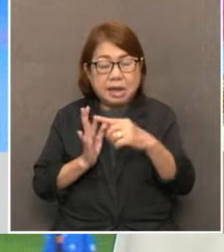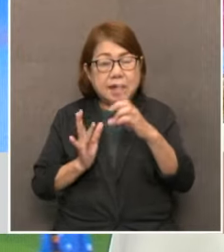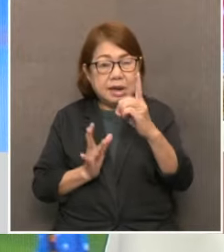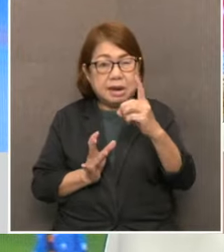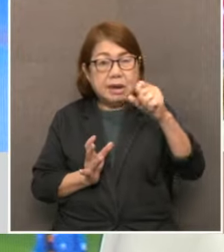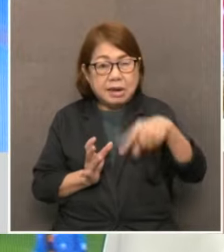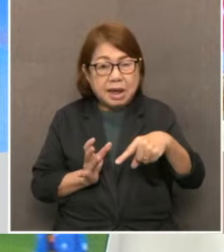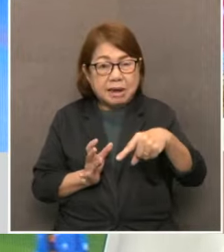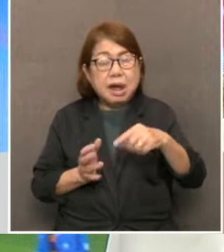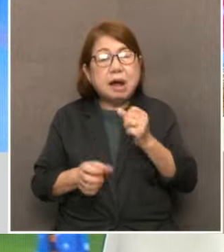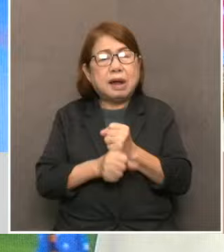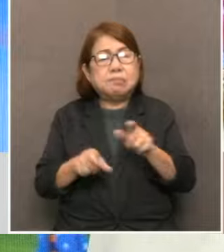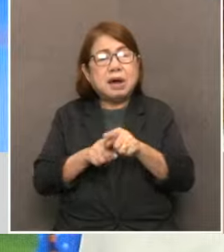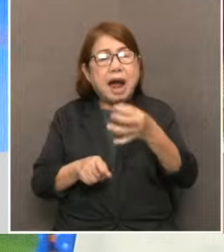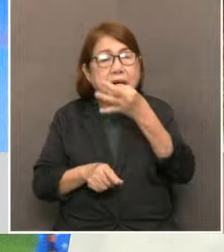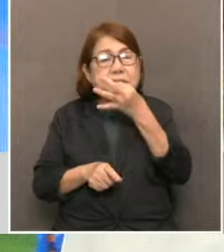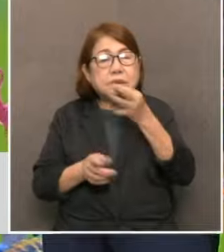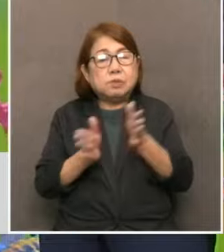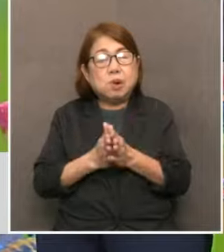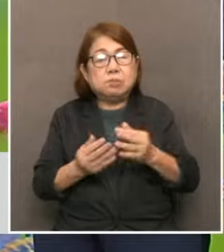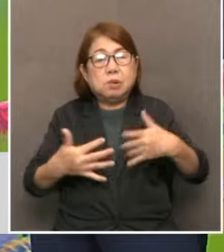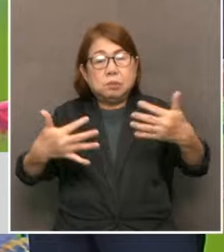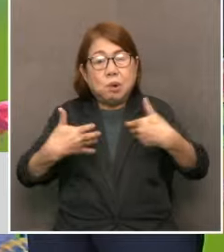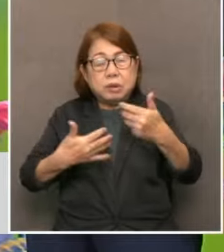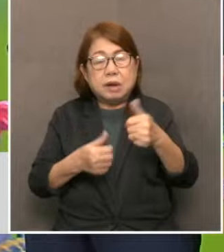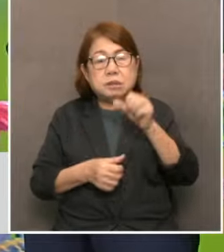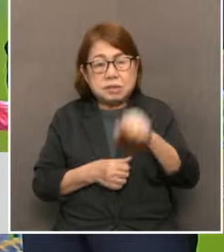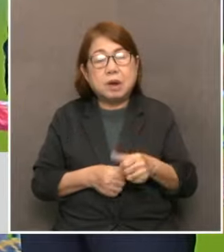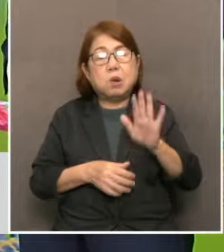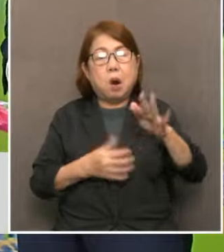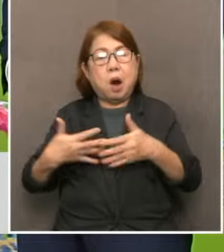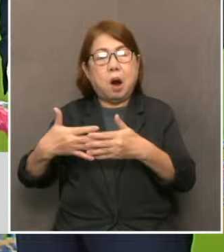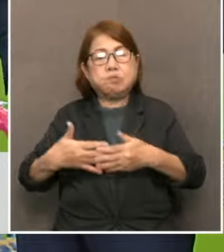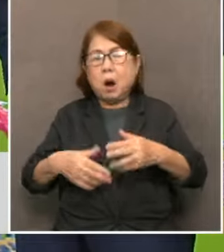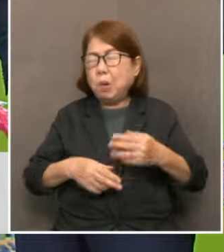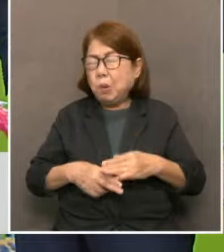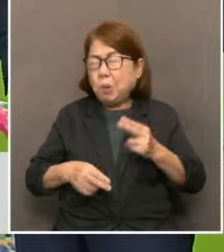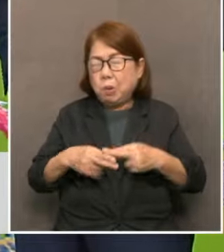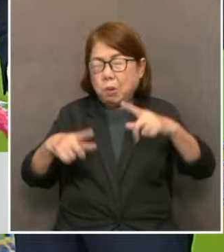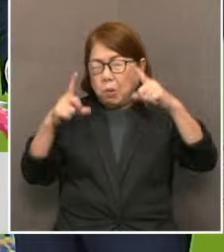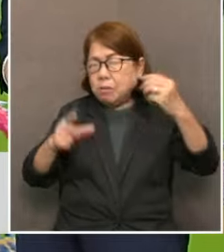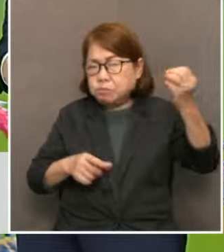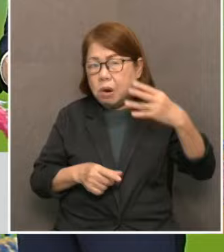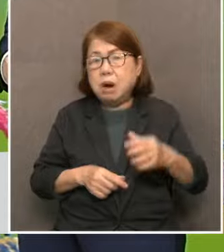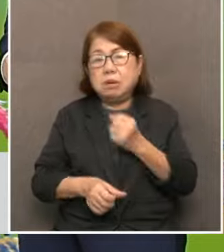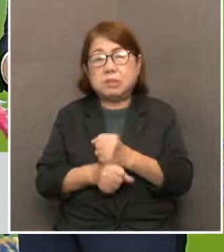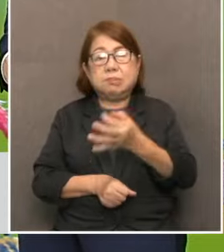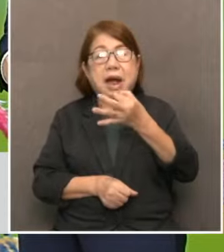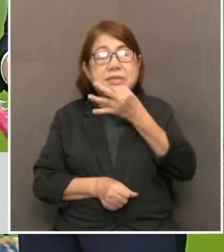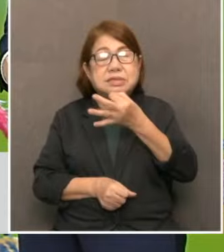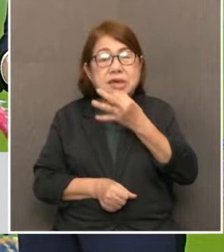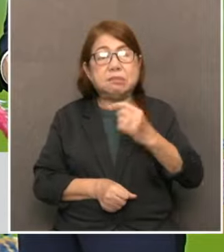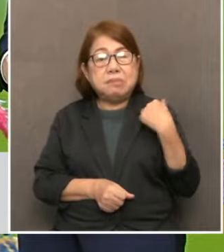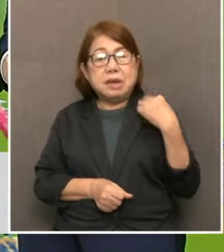ประเทไทยได้ด้วยใช่ก็คือระดับต่างประเทศระดับInternationalเนี่ยที่อเมริกาจะดังสุดเนาะเขาทำเป็นคนประกอบอาชีพเป็นศิลปินแก